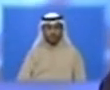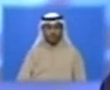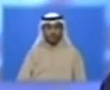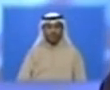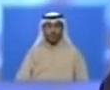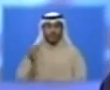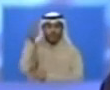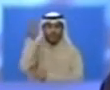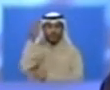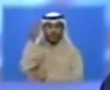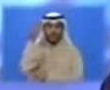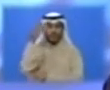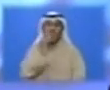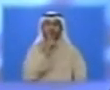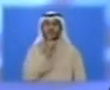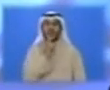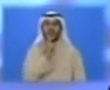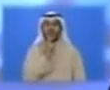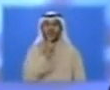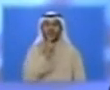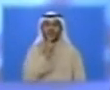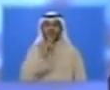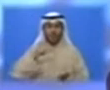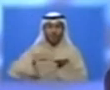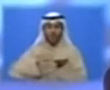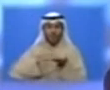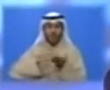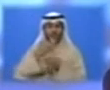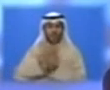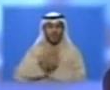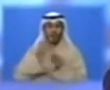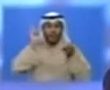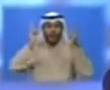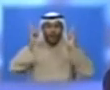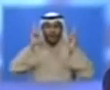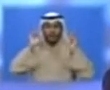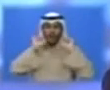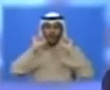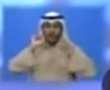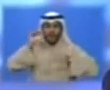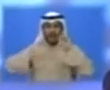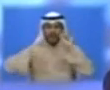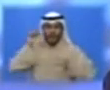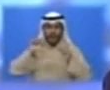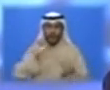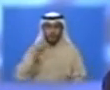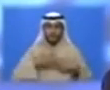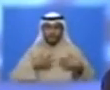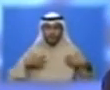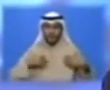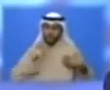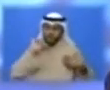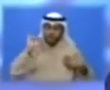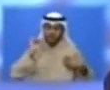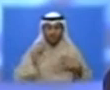أقامت سفارة دولة قطر لدى البلاد احتفالا بمناسبة العيد الوطني لدولة قطر التي حققت إنجازات